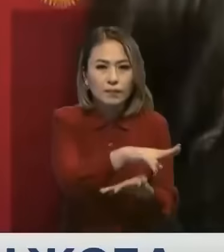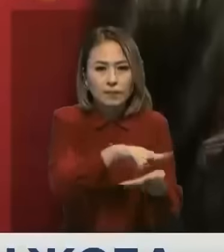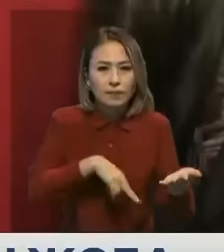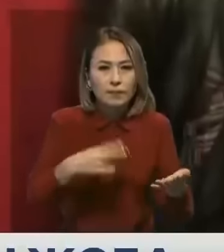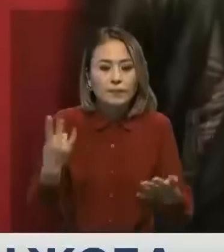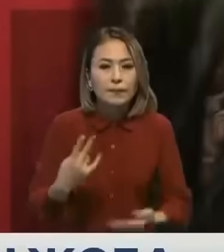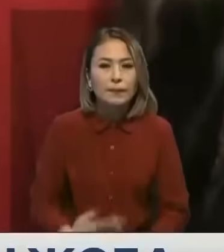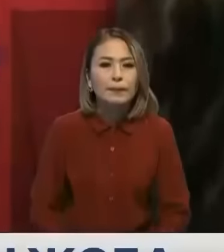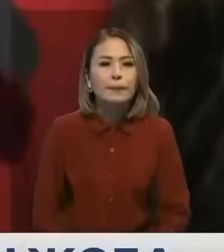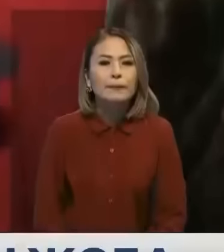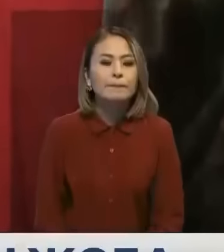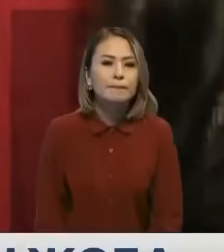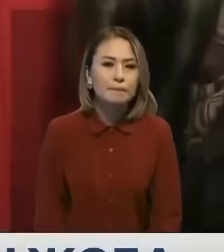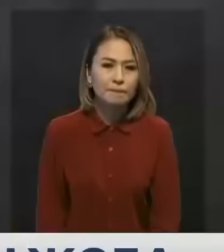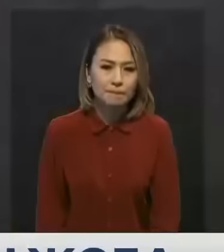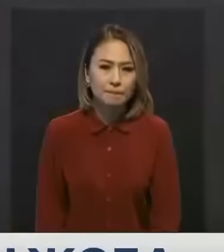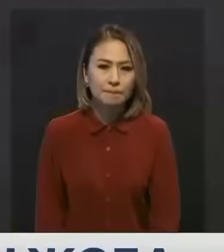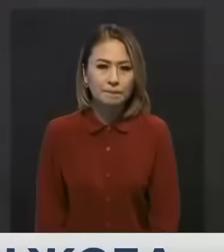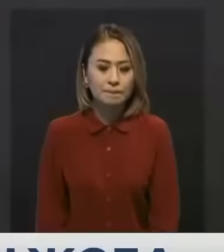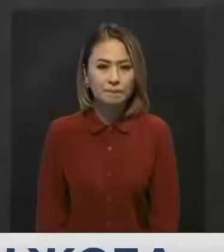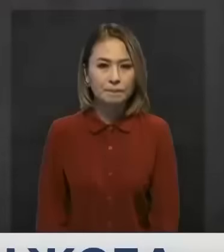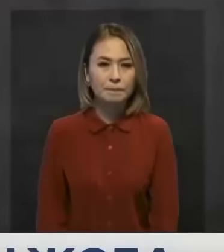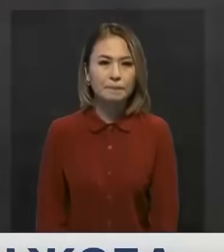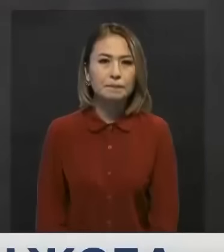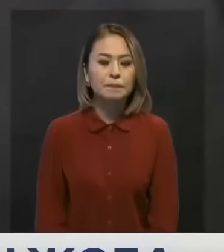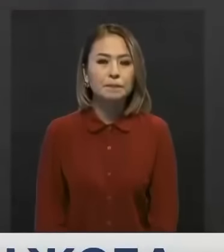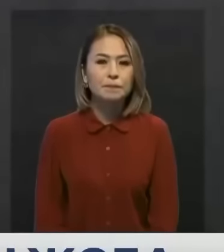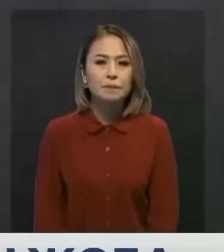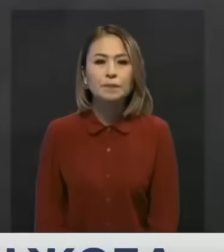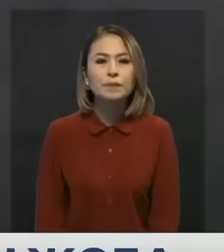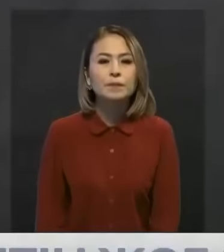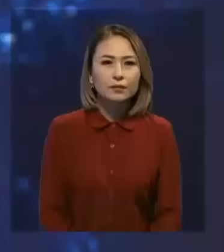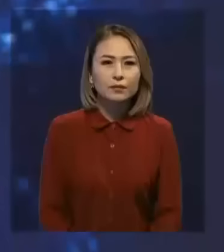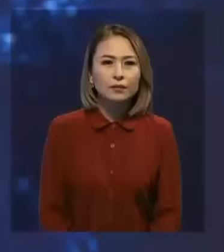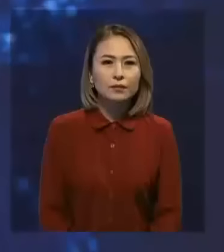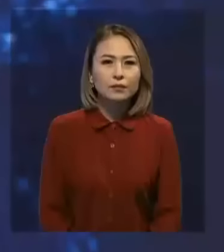Мелісұлы, Бақыт Чермашев, Хабар 24, Бішкек, Қырғызстан.